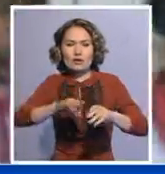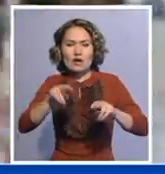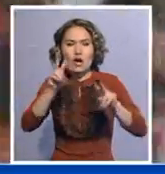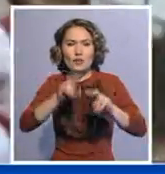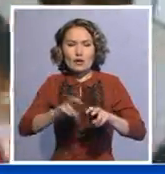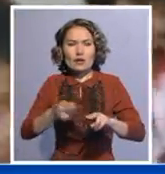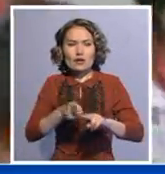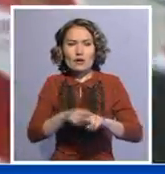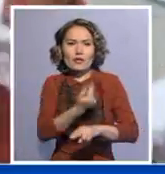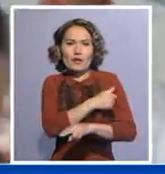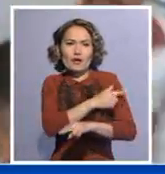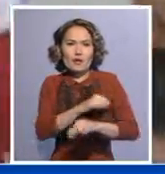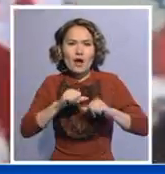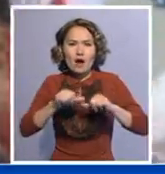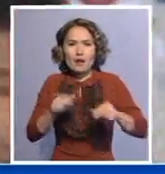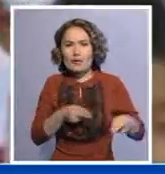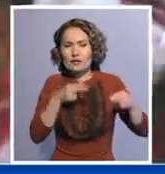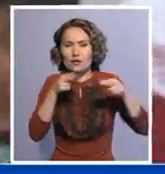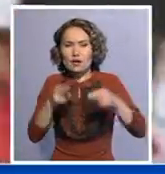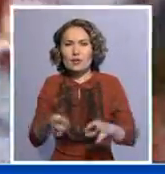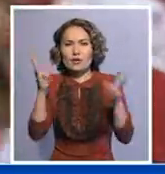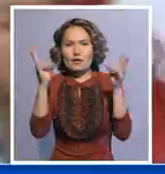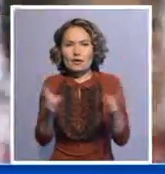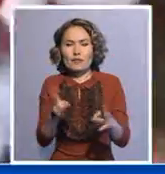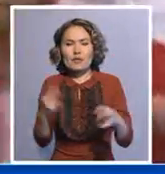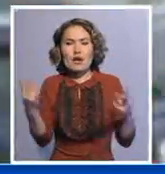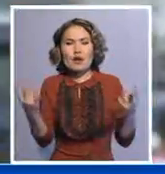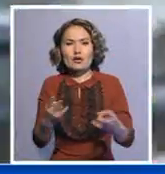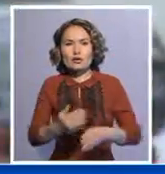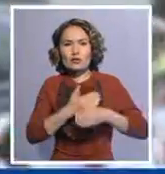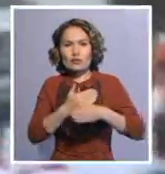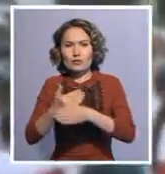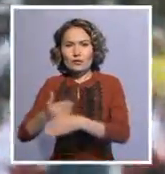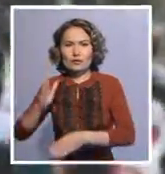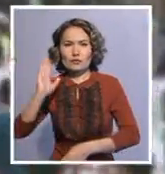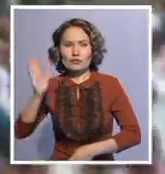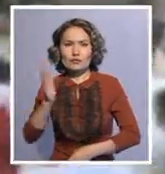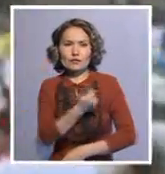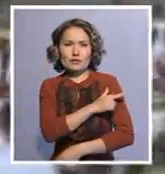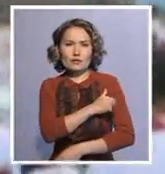төтенше жағдайлар бойынша комиссия мүшелерін жіберіп, жарақат алғандарға қажетті керек жарақтарды жеткізді.